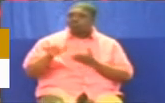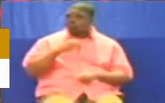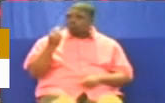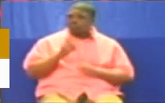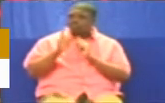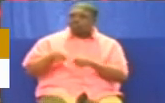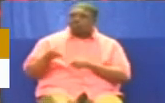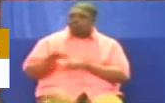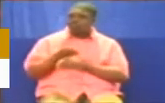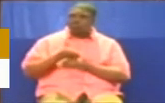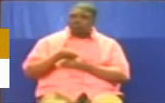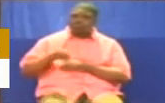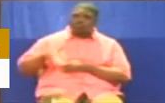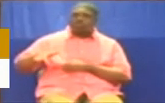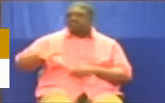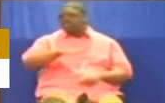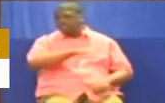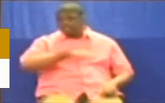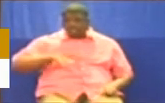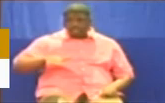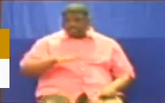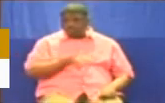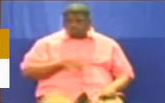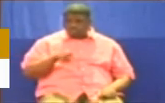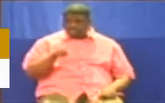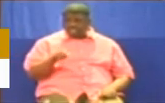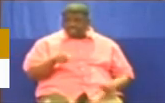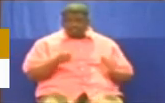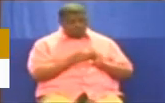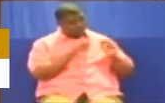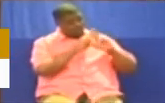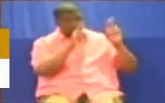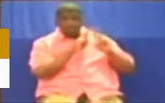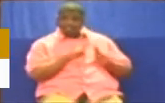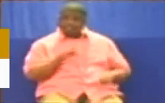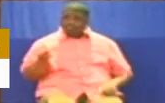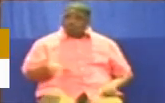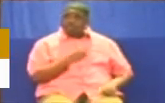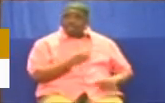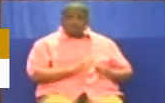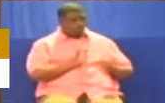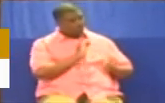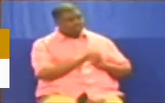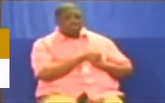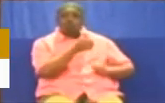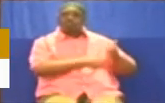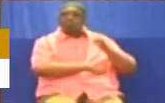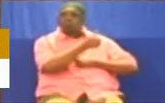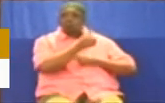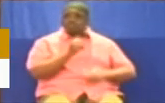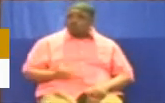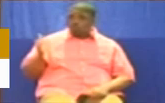hili. Unapokwenda kwenye vyombo vya kimataifa, uwakilishi wa wale viongozi wa